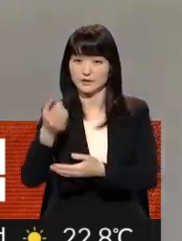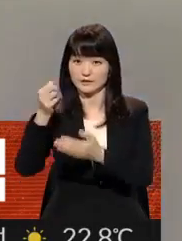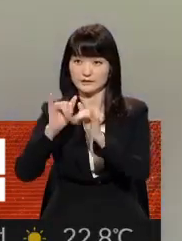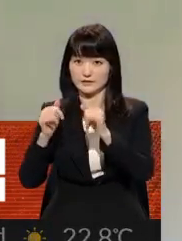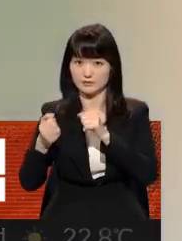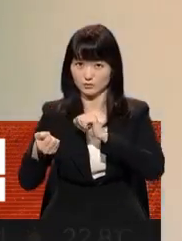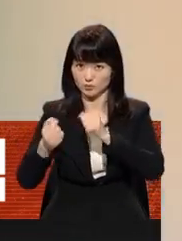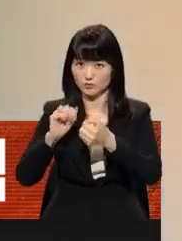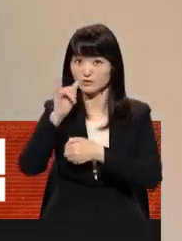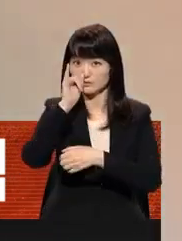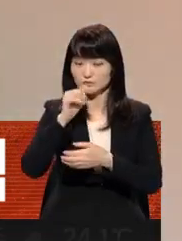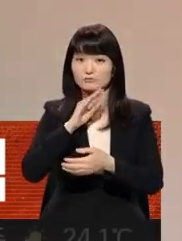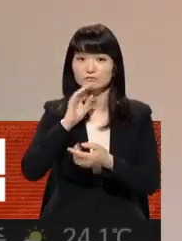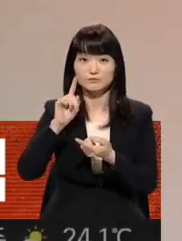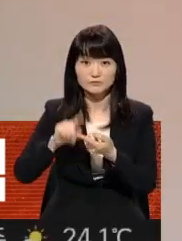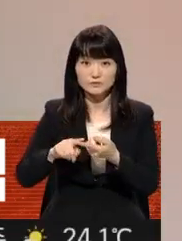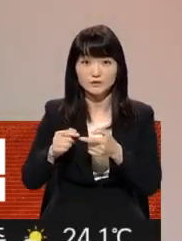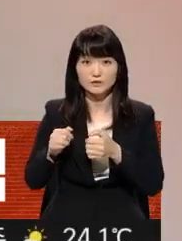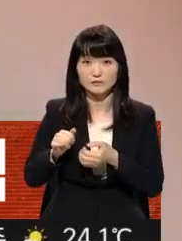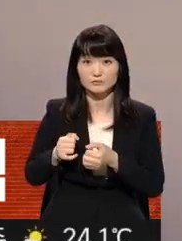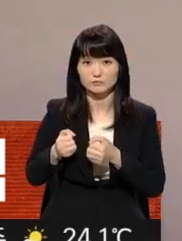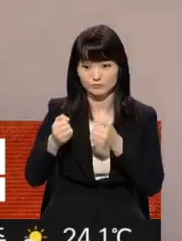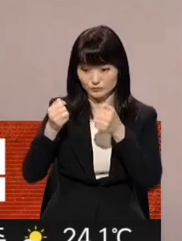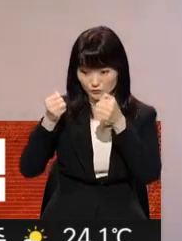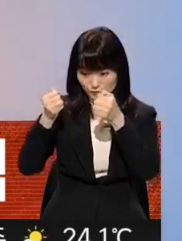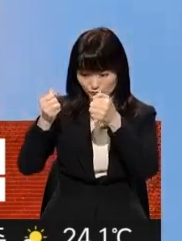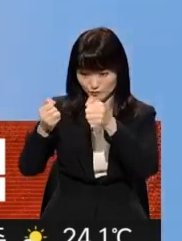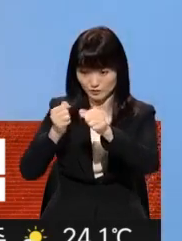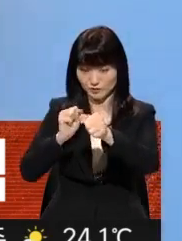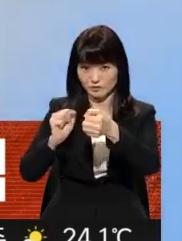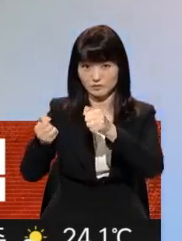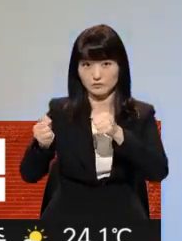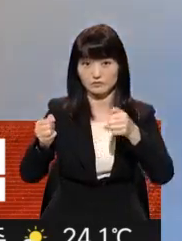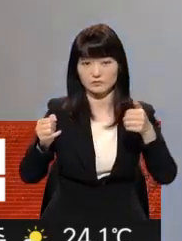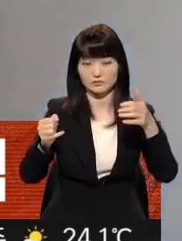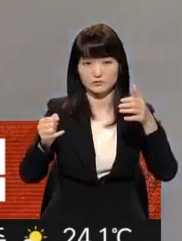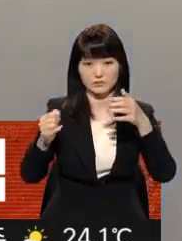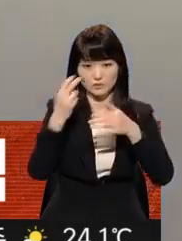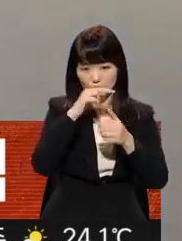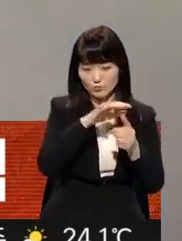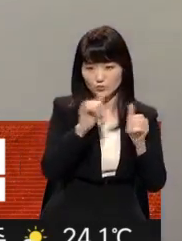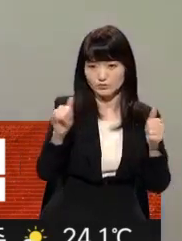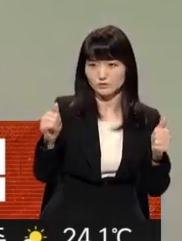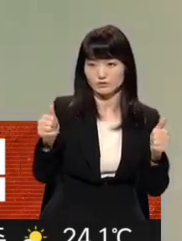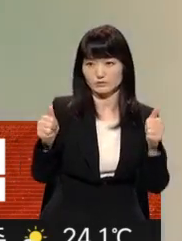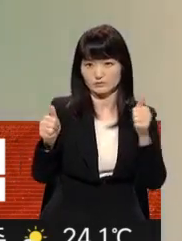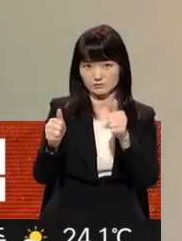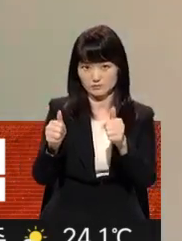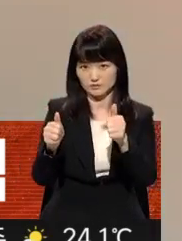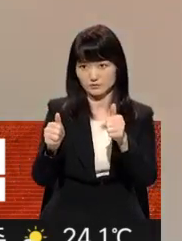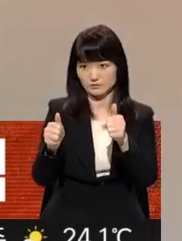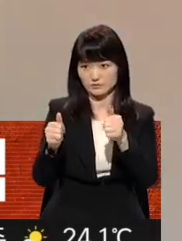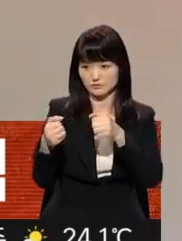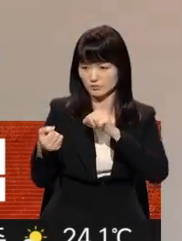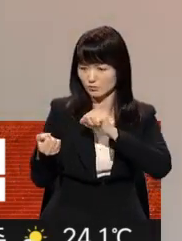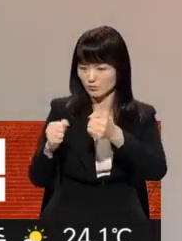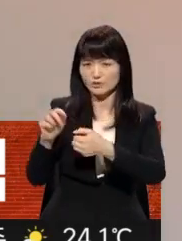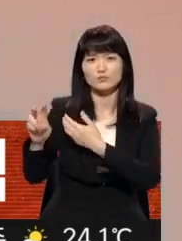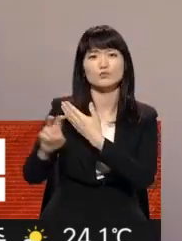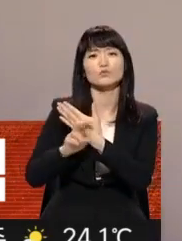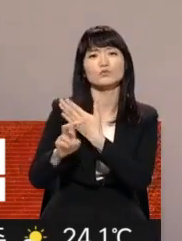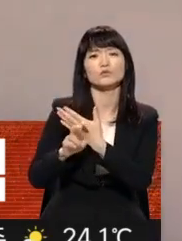조종관을 잡을 수 있는 거고요. 당연하죠. 비행을 할 수 있는 건데 아무리 보호자가 옆에 있다 하더라도 충분히 불법일 수가 있습니다.